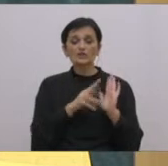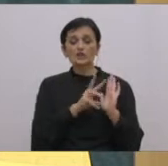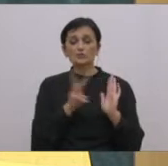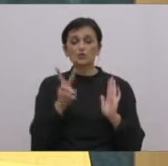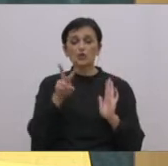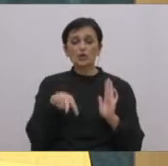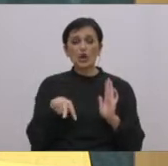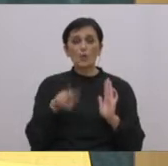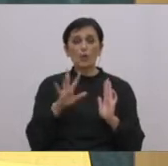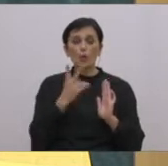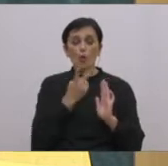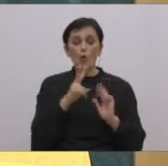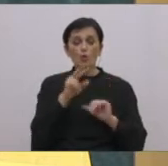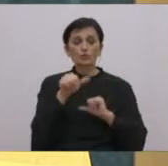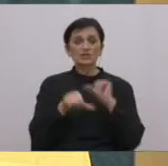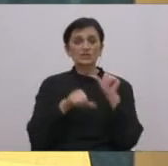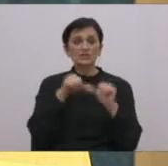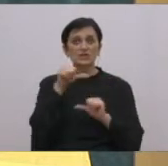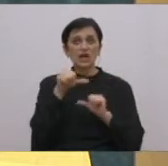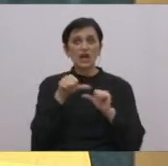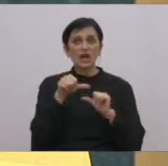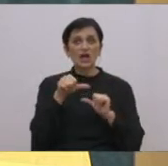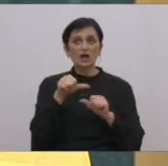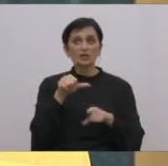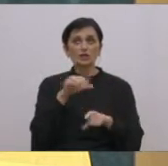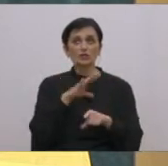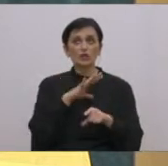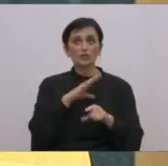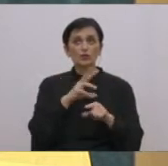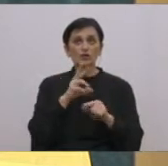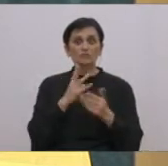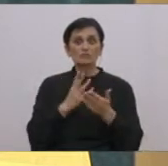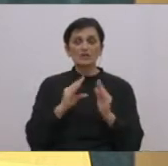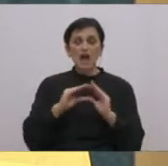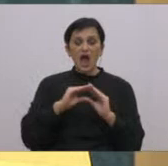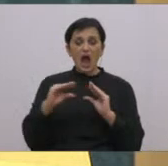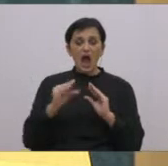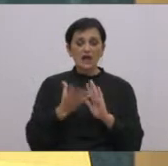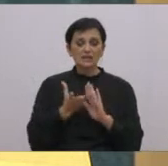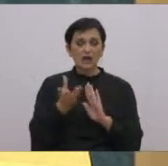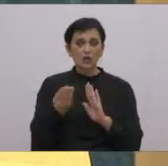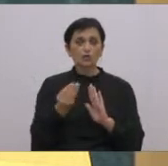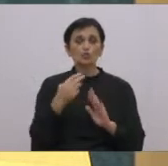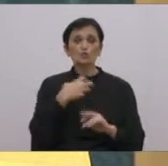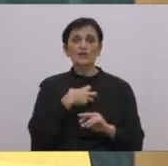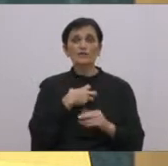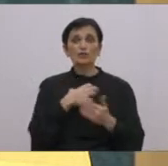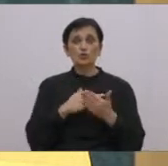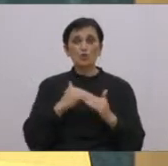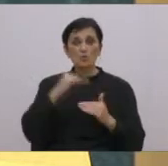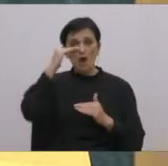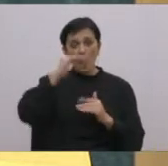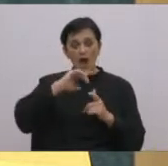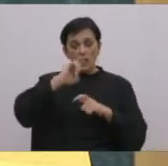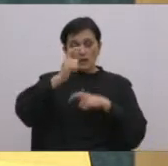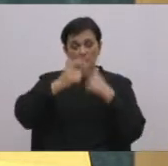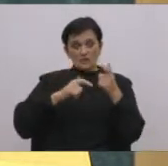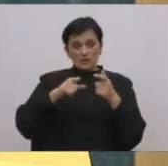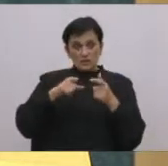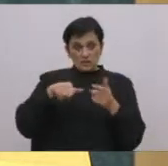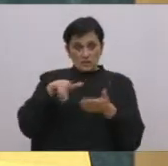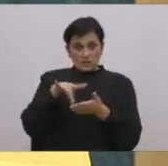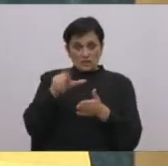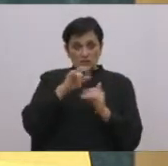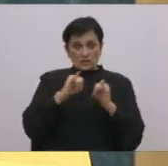ლარი მხოლოდ 2022 წელს იქნა ანაზღაურებული. ასევე მნიშვნელოვანია, რომ მაღალმთიანი დასახლების განვითარების